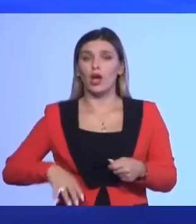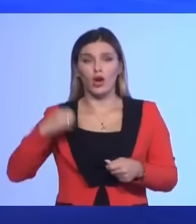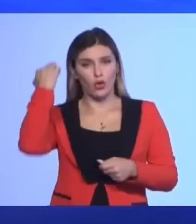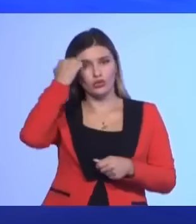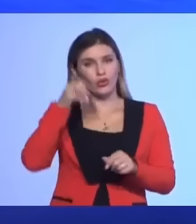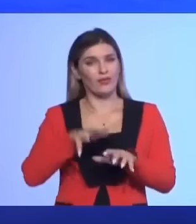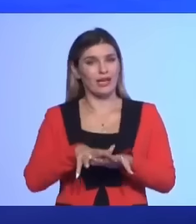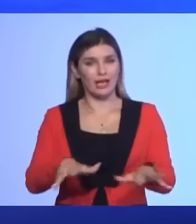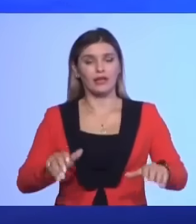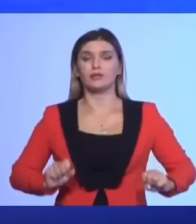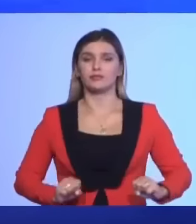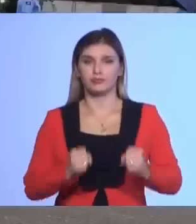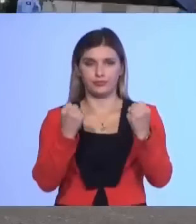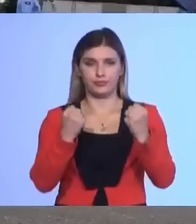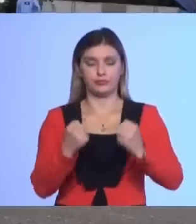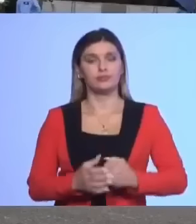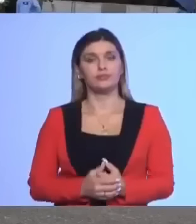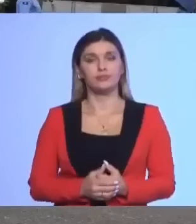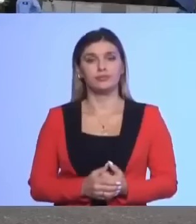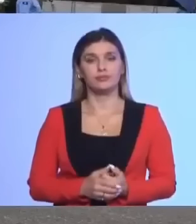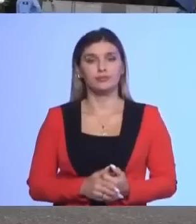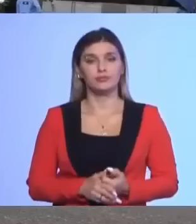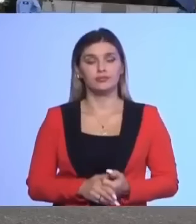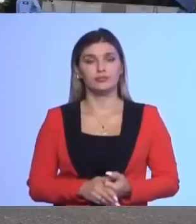dënuar këtë akt.